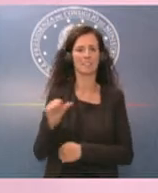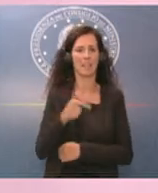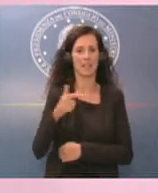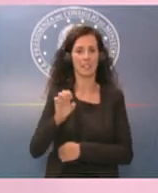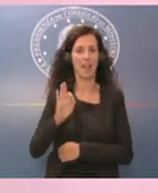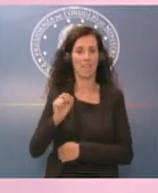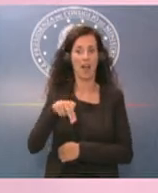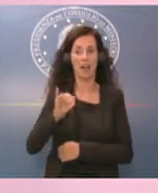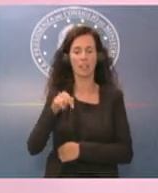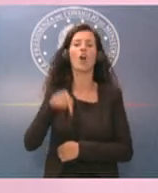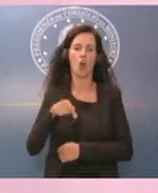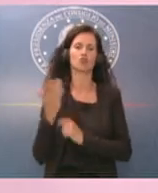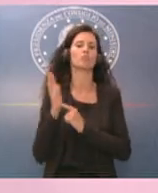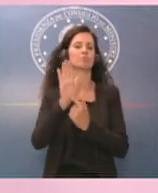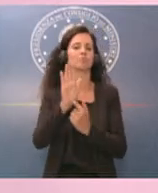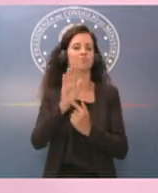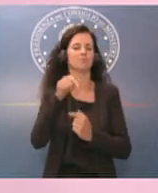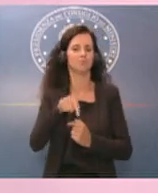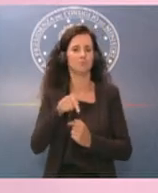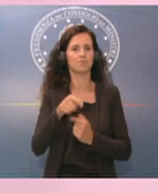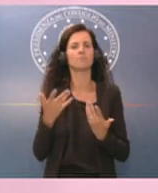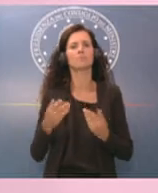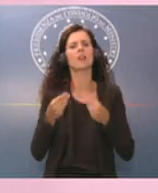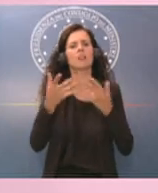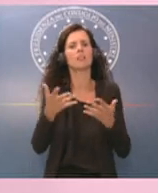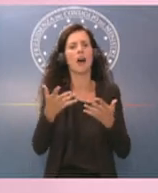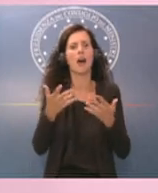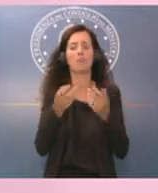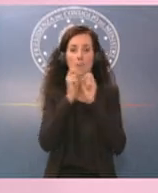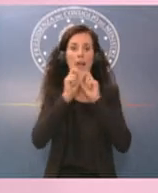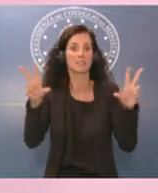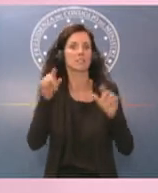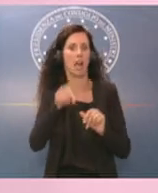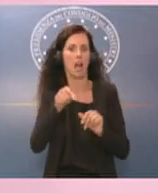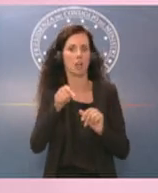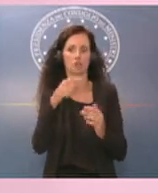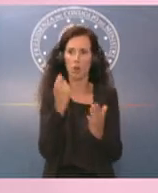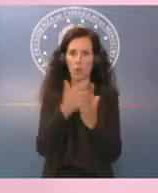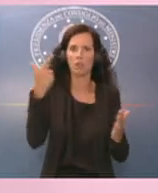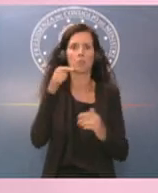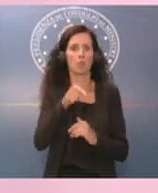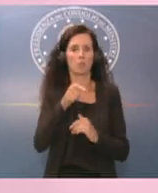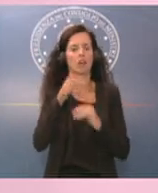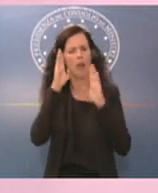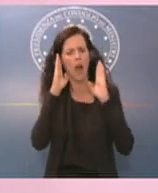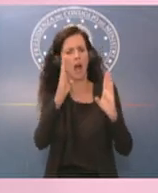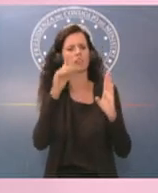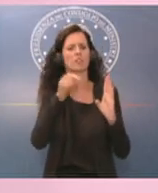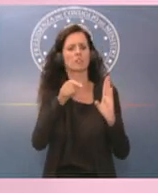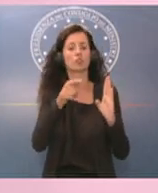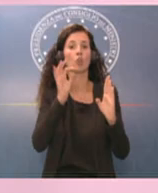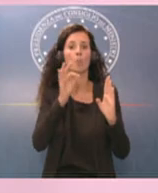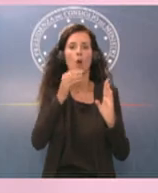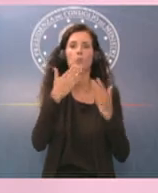lo presentiamo in maniera tale da dare i messaggi opportuni per l'attenzione di questo